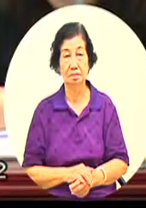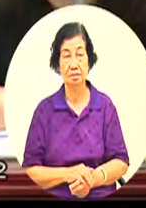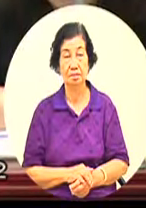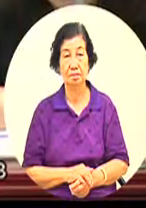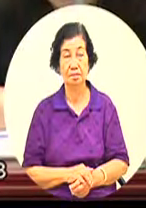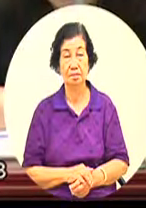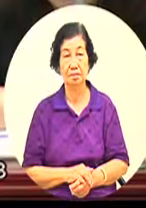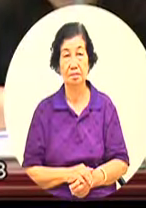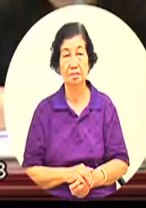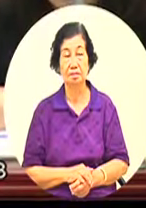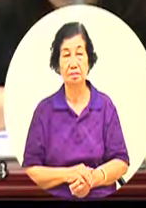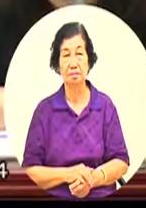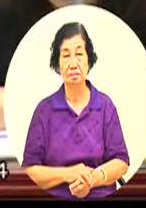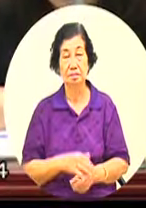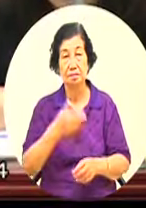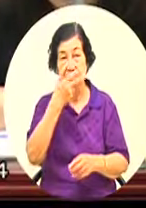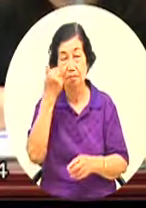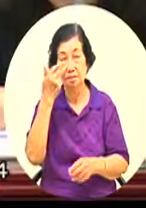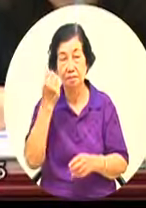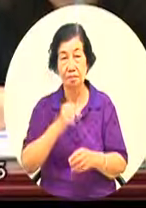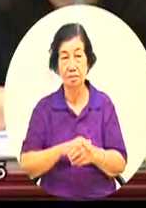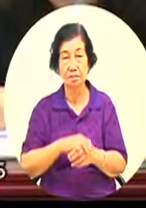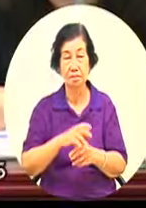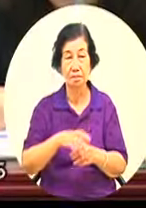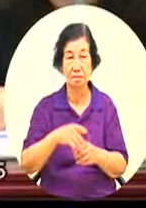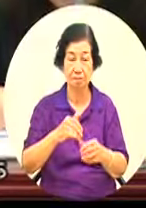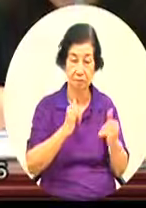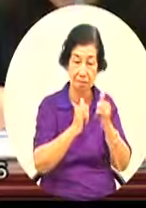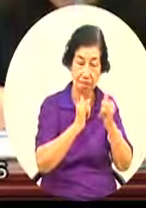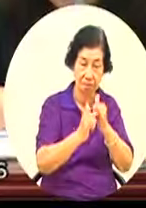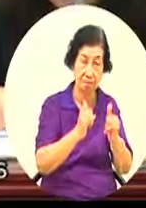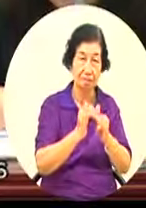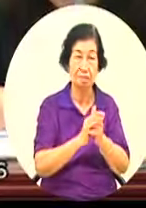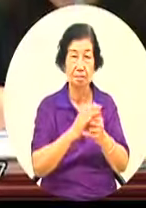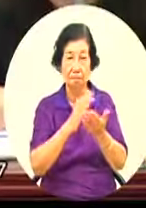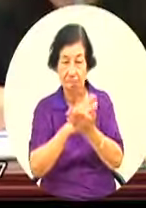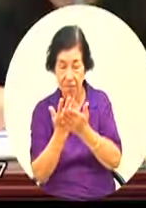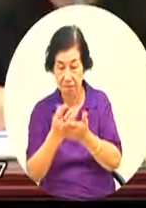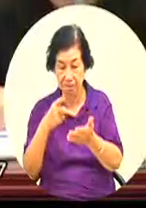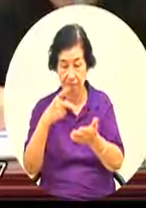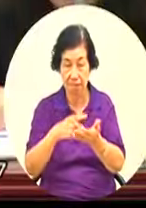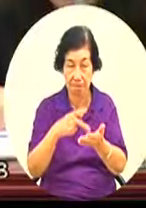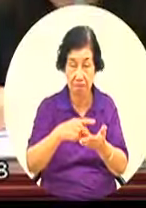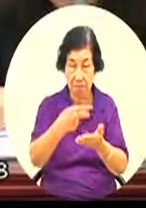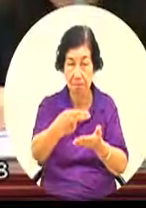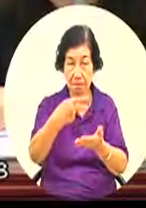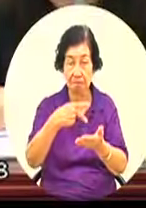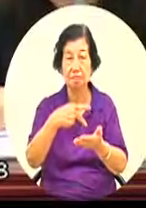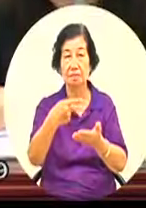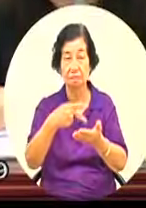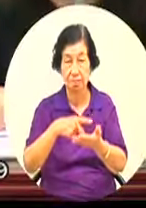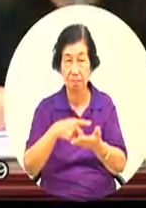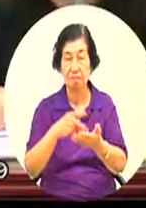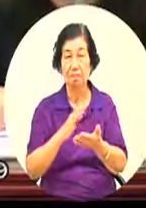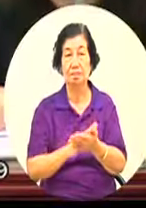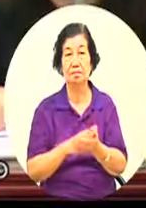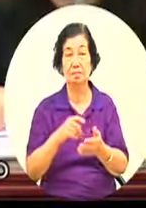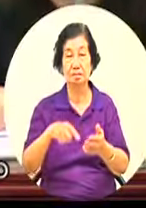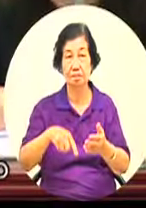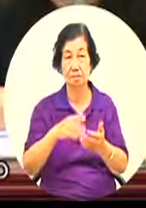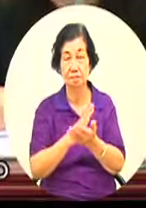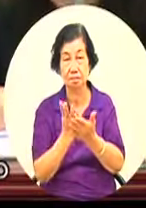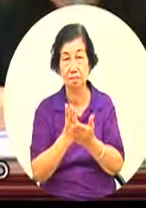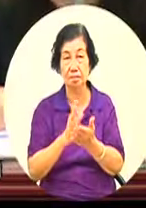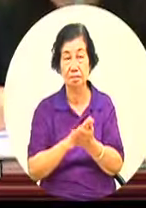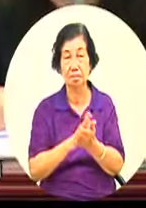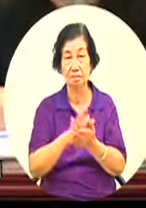有方便读者的那个借阅，还有我们网络的借还书啦。所以如果说以未来这个区域，